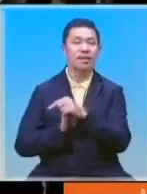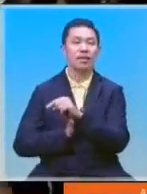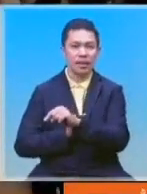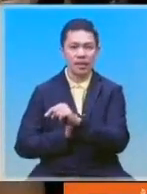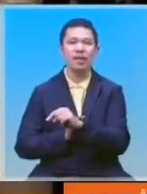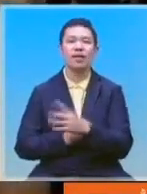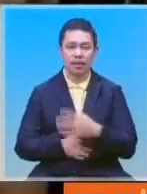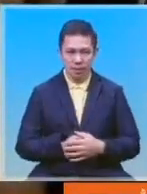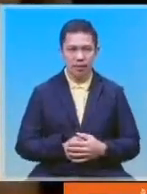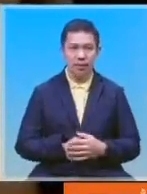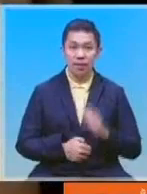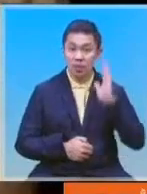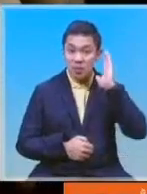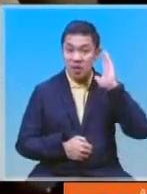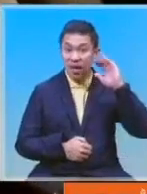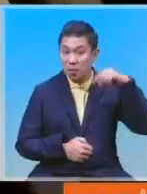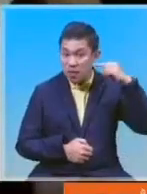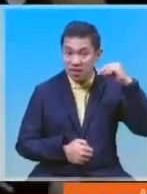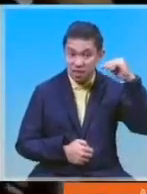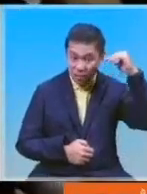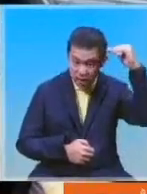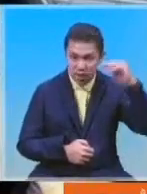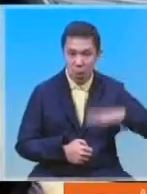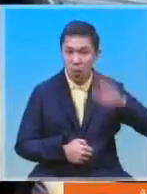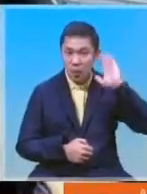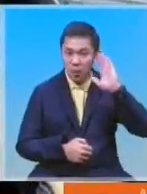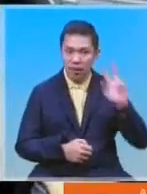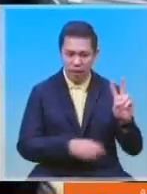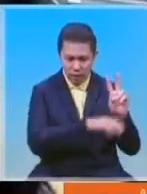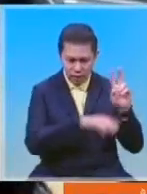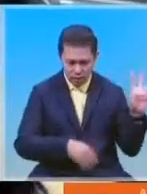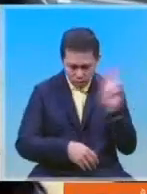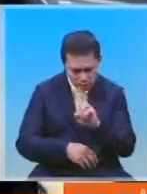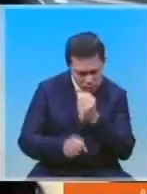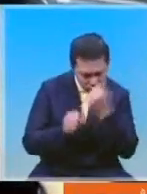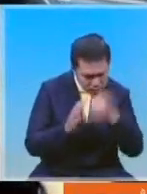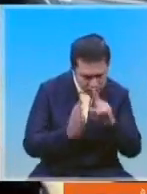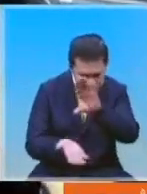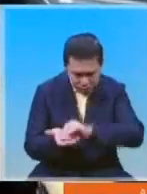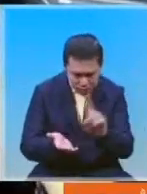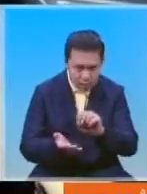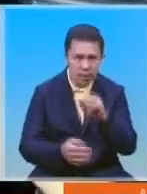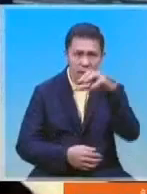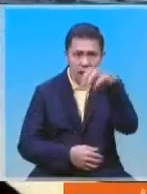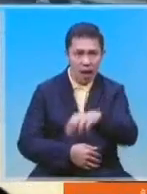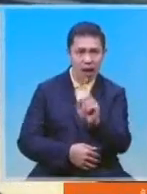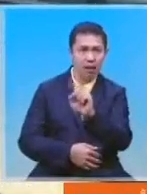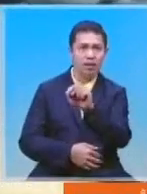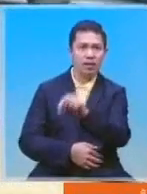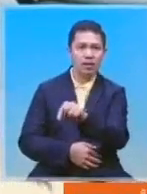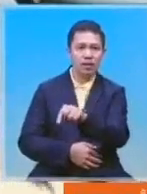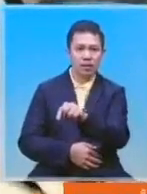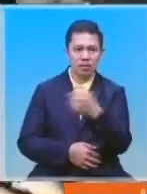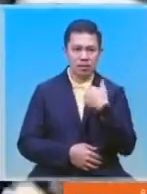นำตัวทั้งสองคนนี้ก็คือทั้งพี่สาวน้องชายมาทำแถมประกอบคำรับสารภาพครับเกิดเหตุนะ